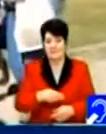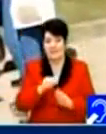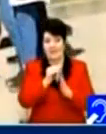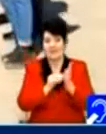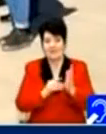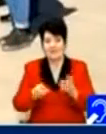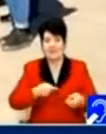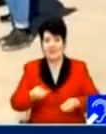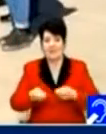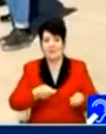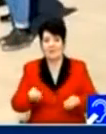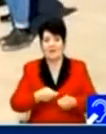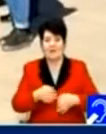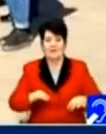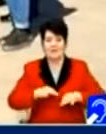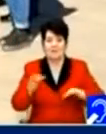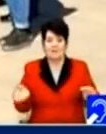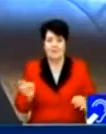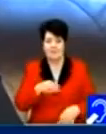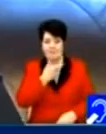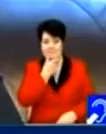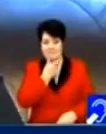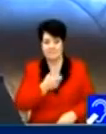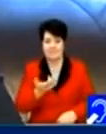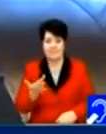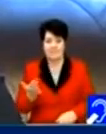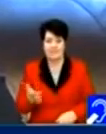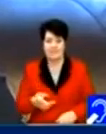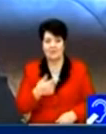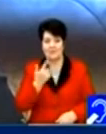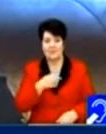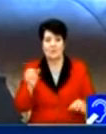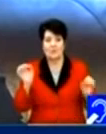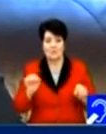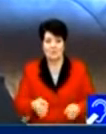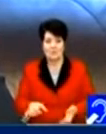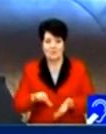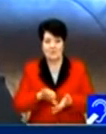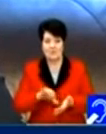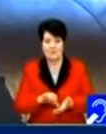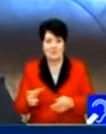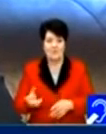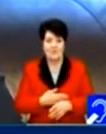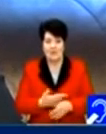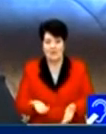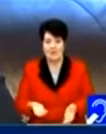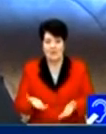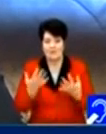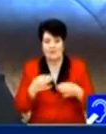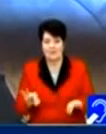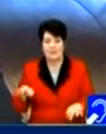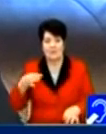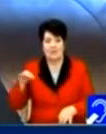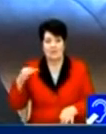au venit neinvitați la sărbătoare. Careva persoane au socotit ei că port și ei să participe fără careva permisiune,